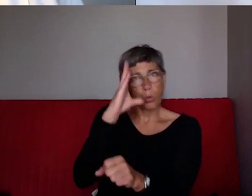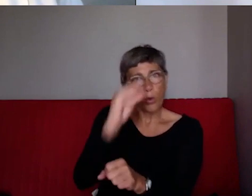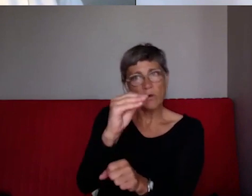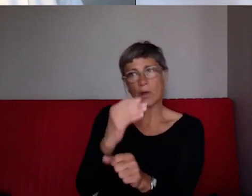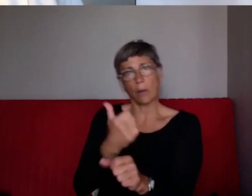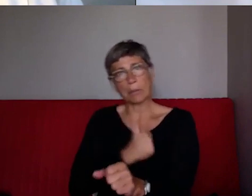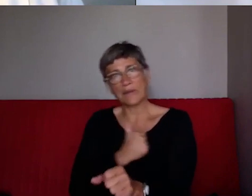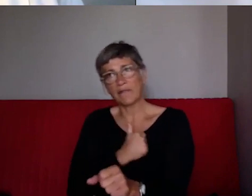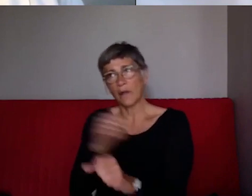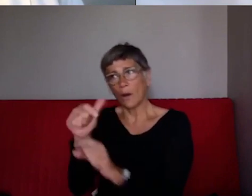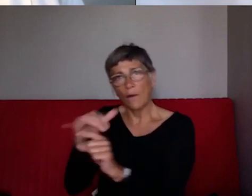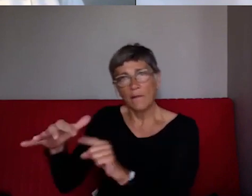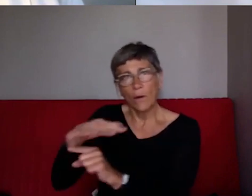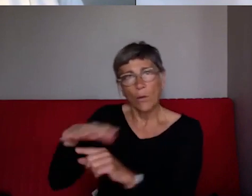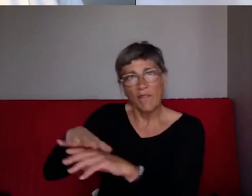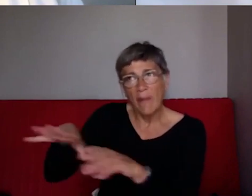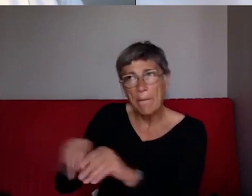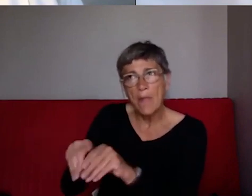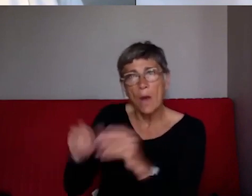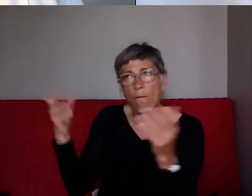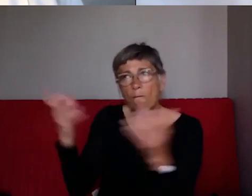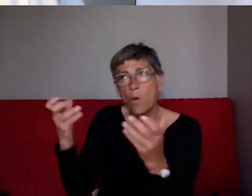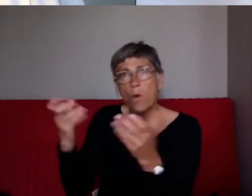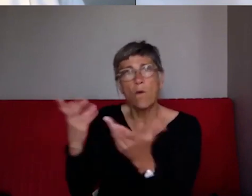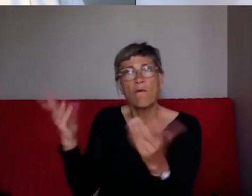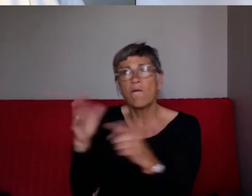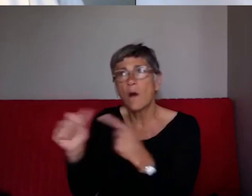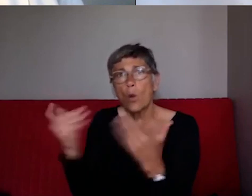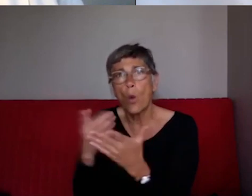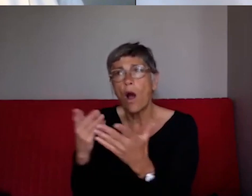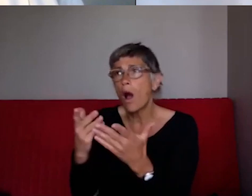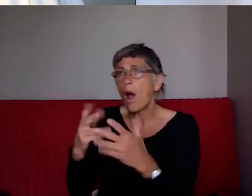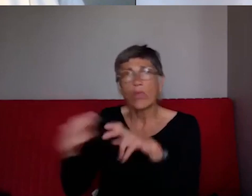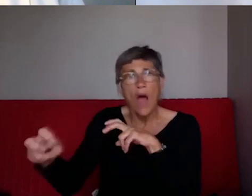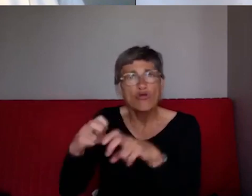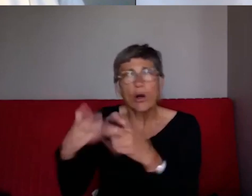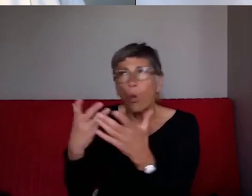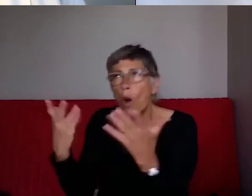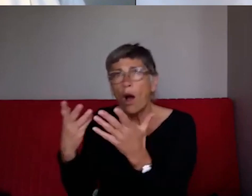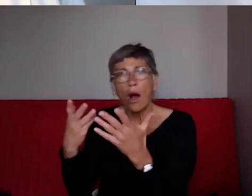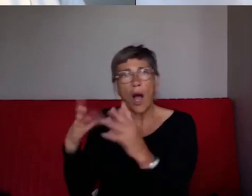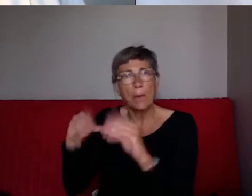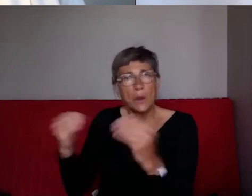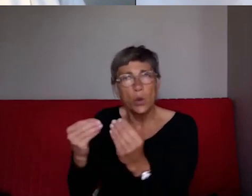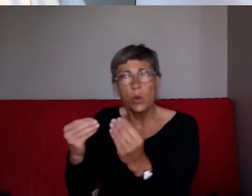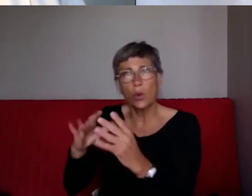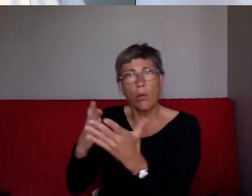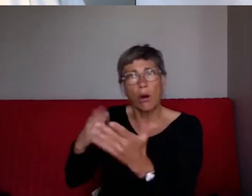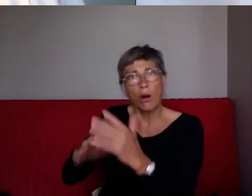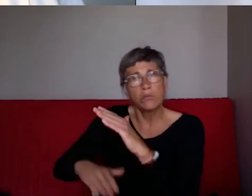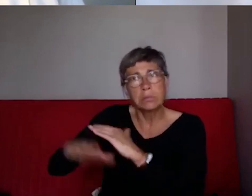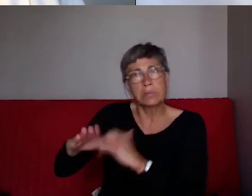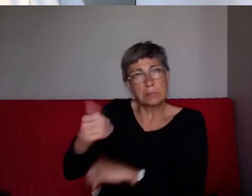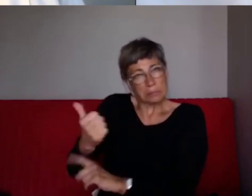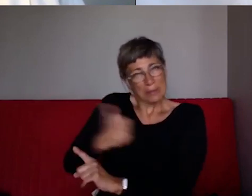environnement familial, on peut parler des trajets, de la géographie, on peut parler d'un certain nombre de choses qui sont liées à la personne, qui sont complètement